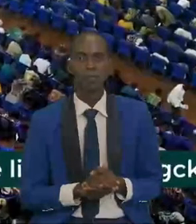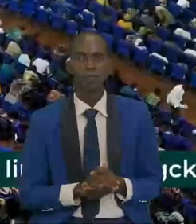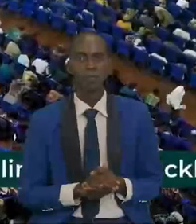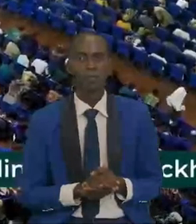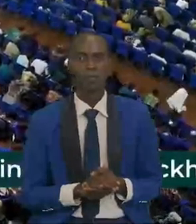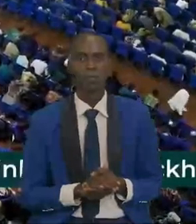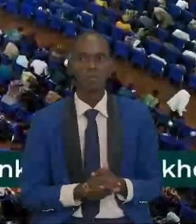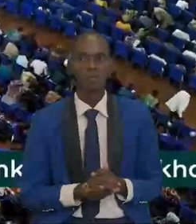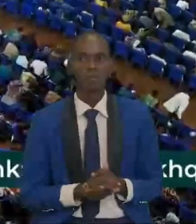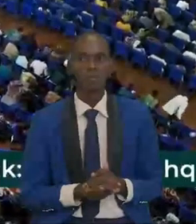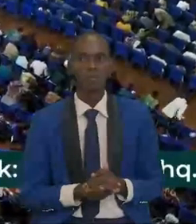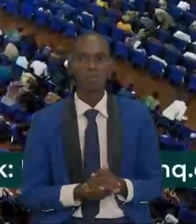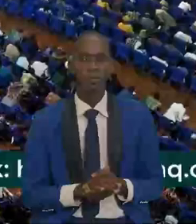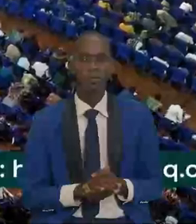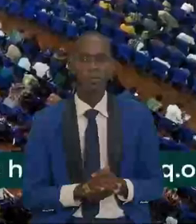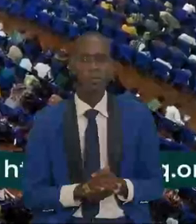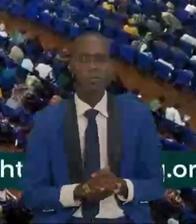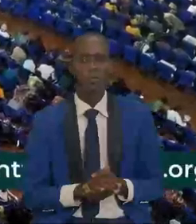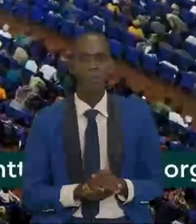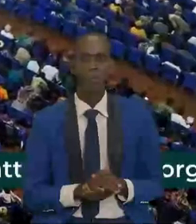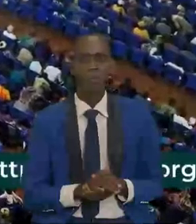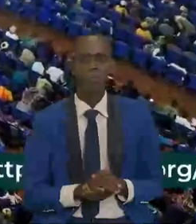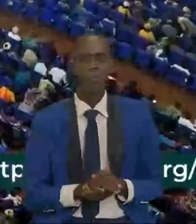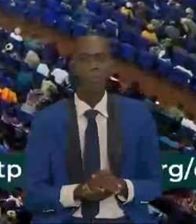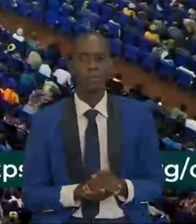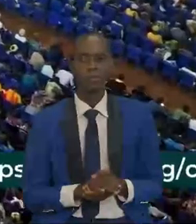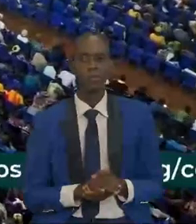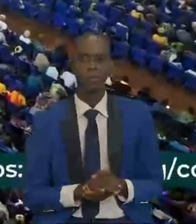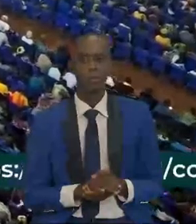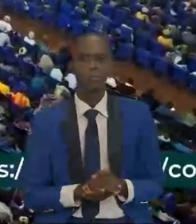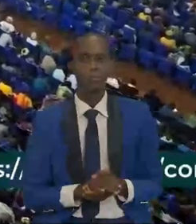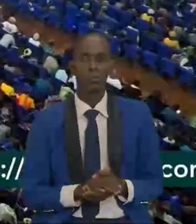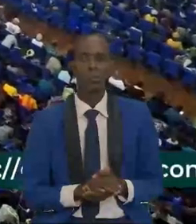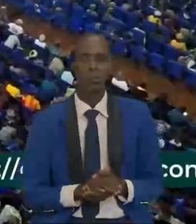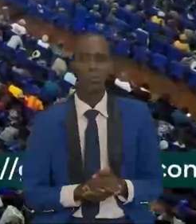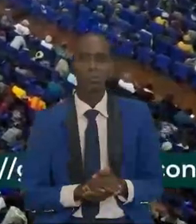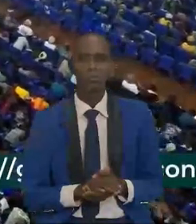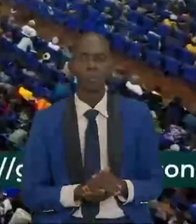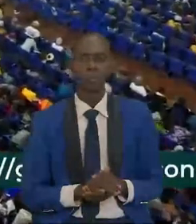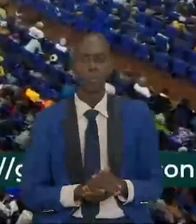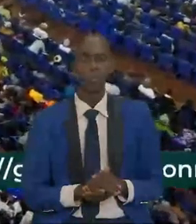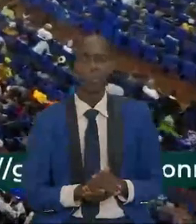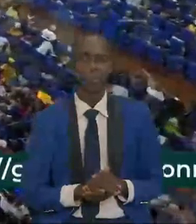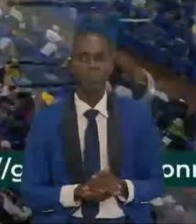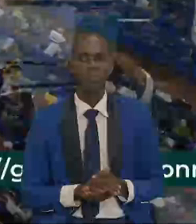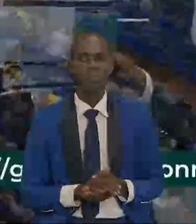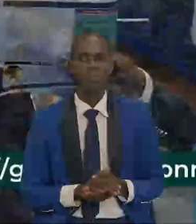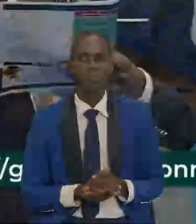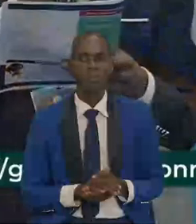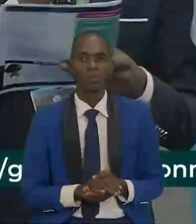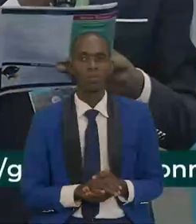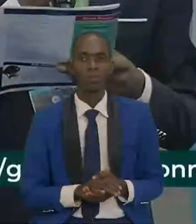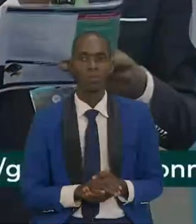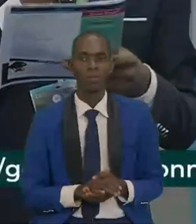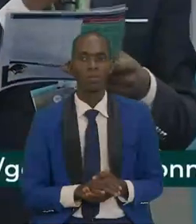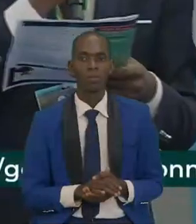sur l'écran que vous pouvez cliquer et cela vous conduira à un